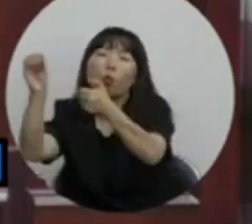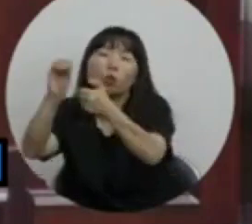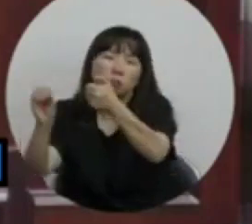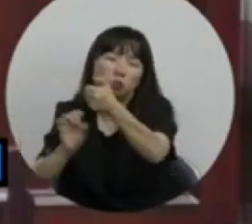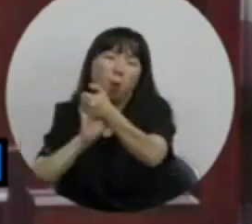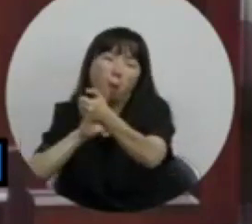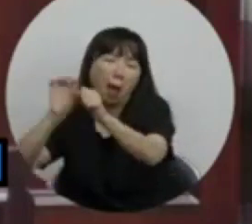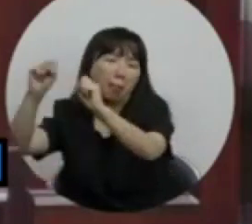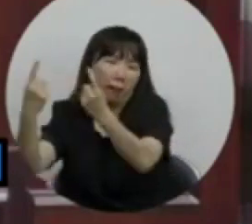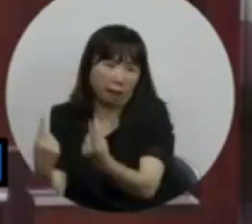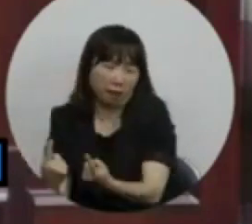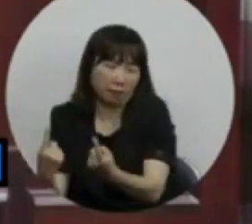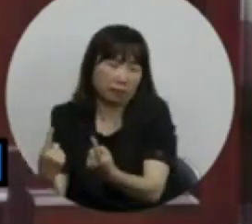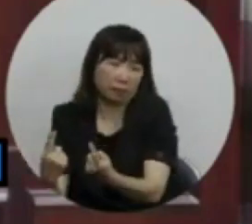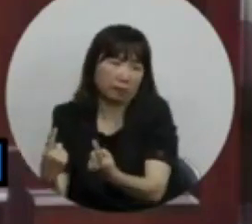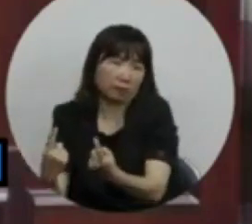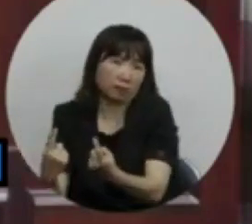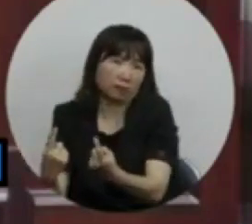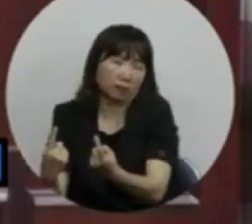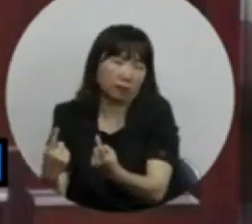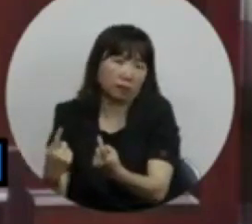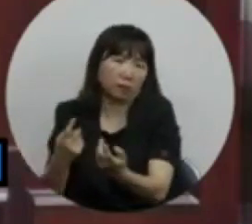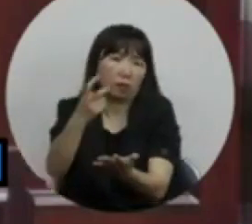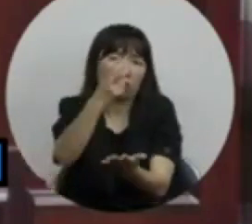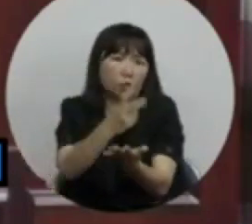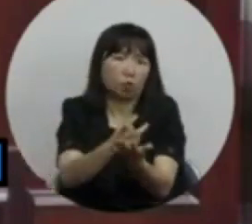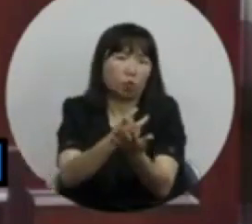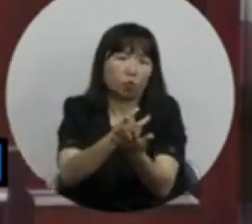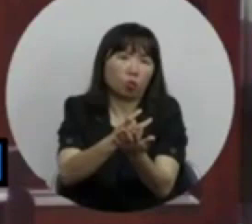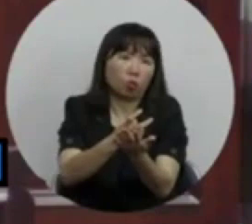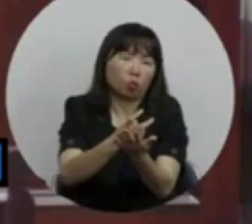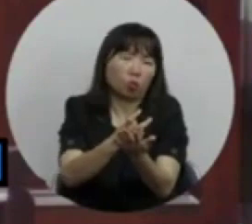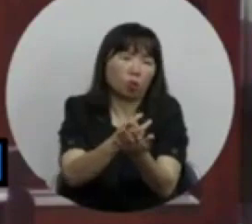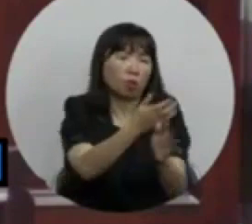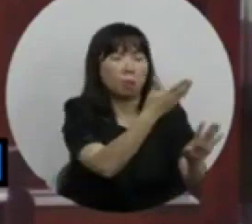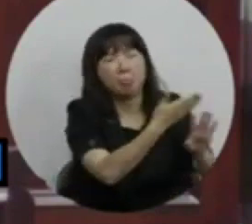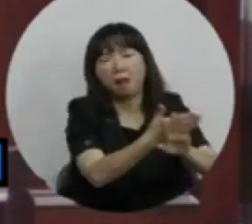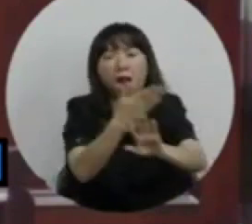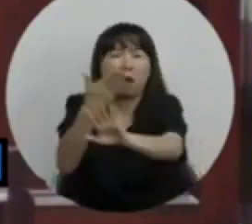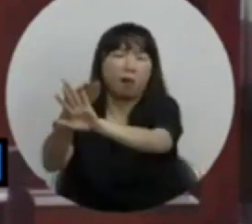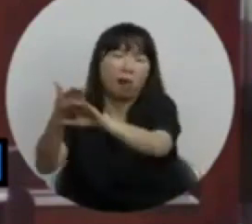있습니다. 그래서 이것은 우리 여주 기준에 맞도록 뭘 만들어야 되겠다.